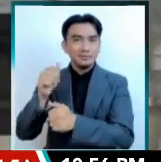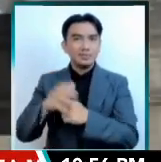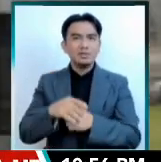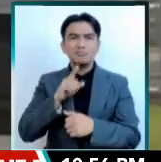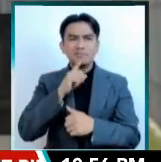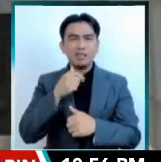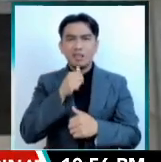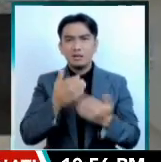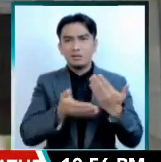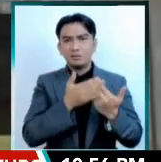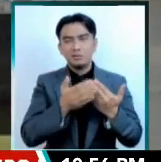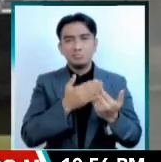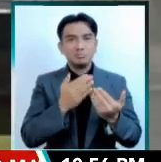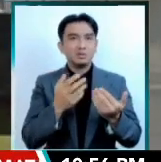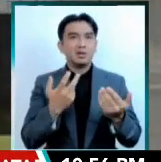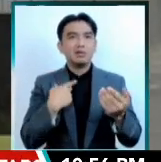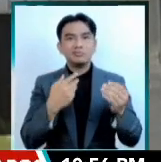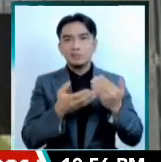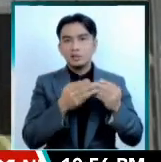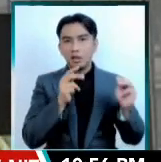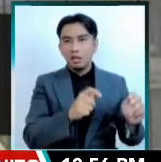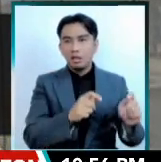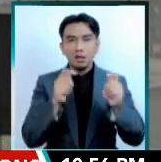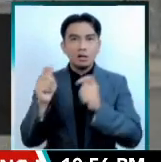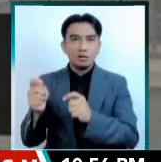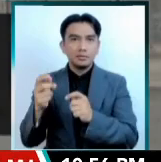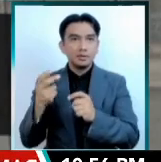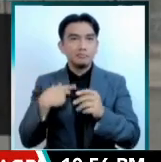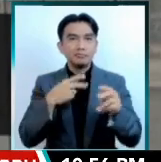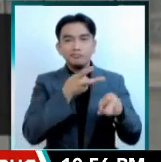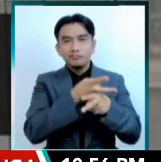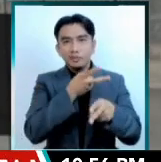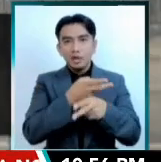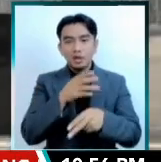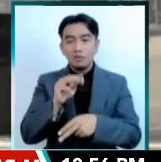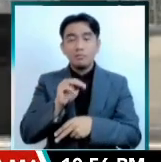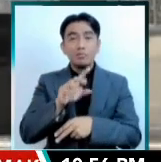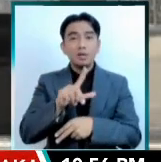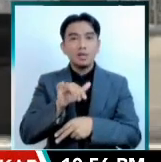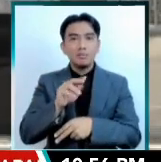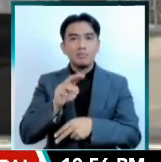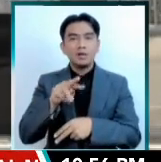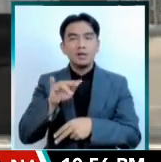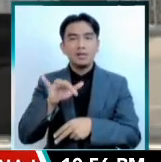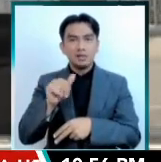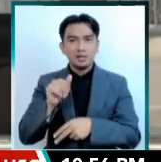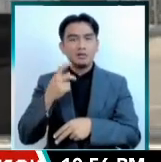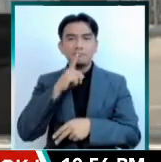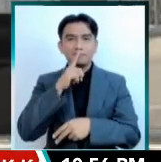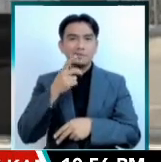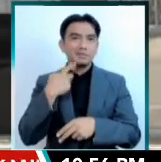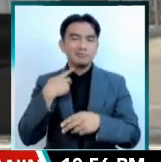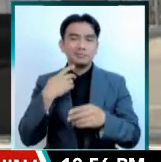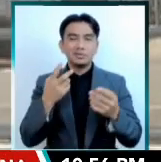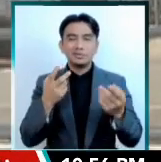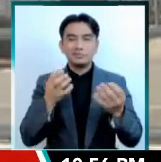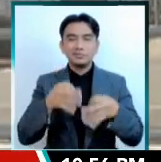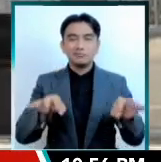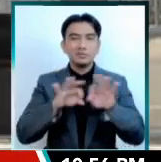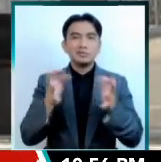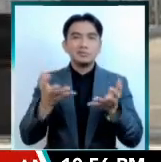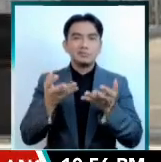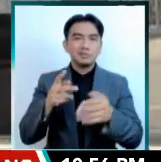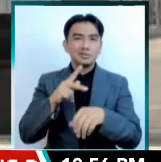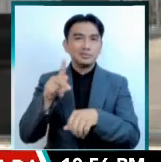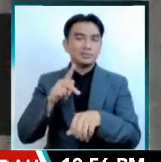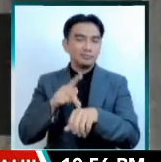basta-basta ang paglipat ng pangangasiwa sa Malampaya na isa raw na kritikal na piyesa sa ating soberanya at seguridad. Kailangan